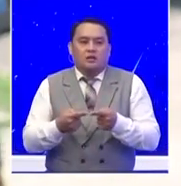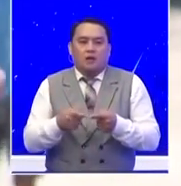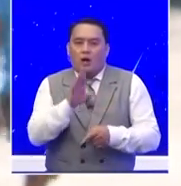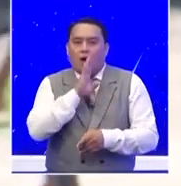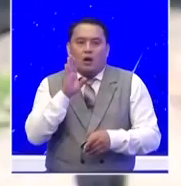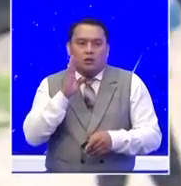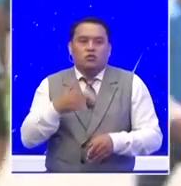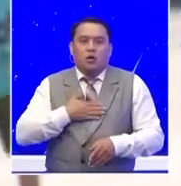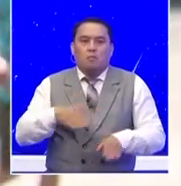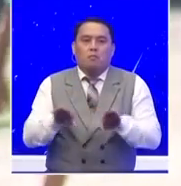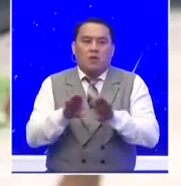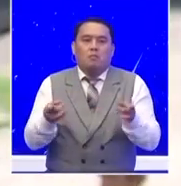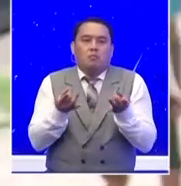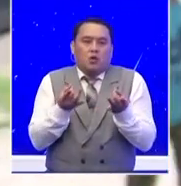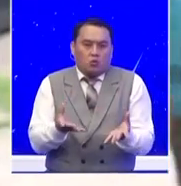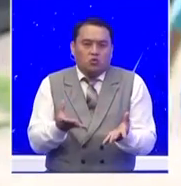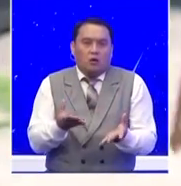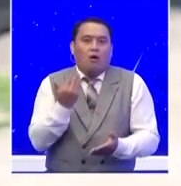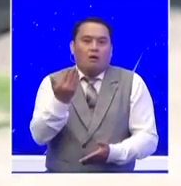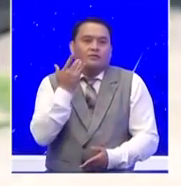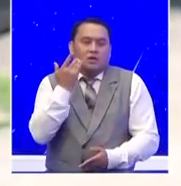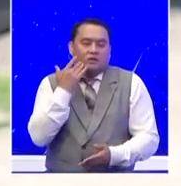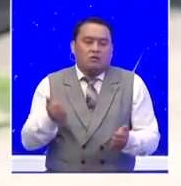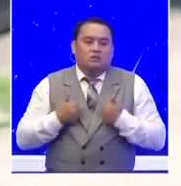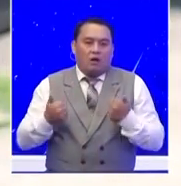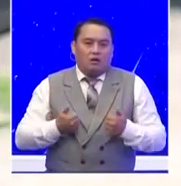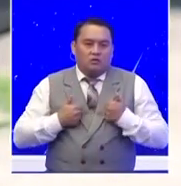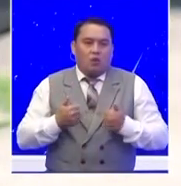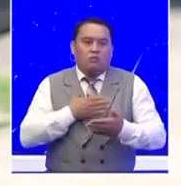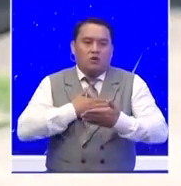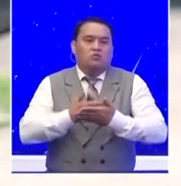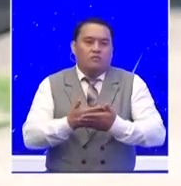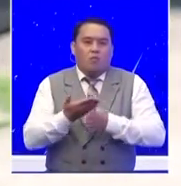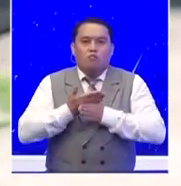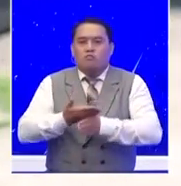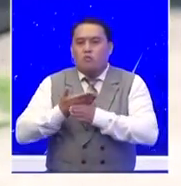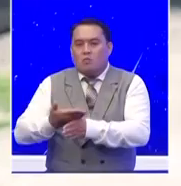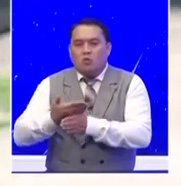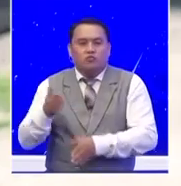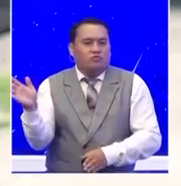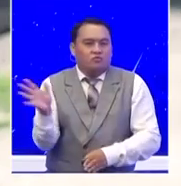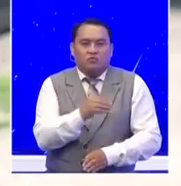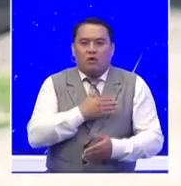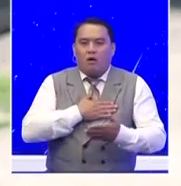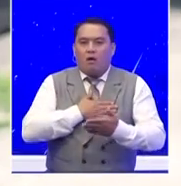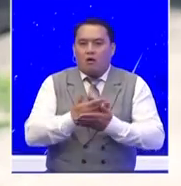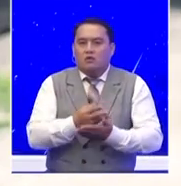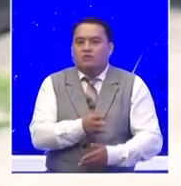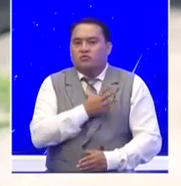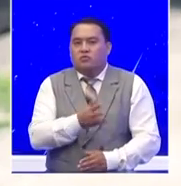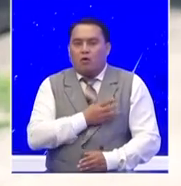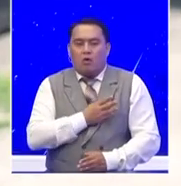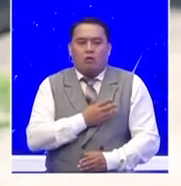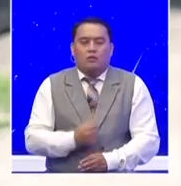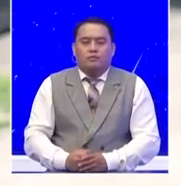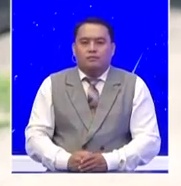мама, как и мы, простая. Но она всегда старается, всегда благотворительностью помогает, всегда старается